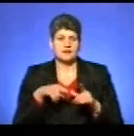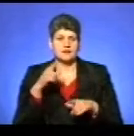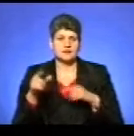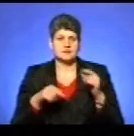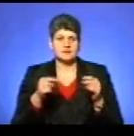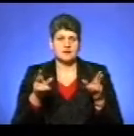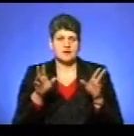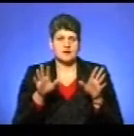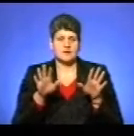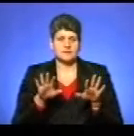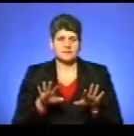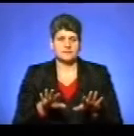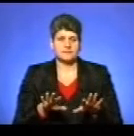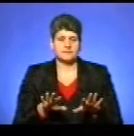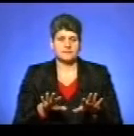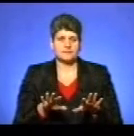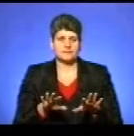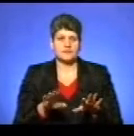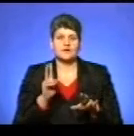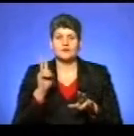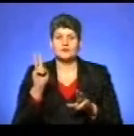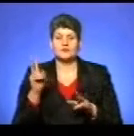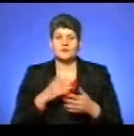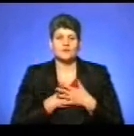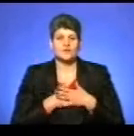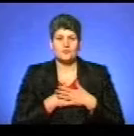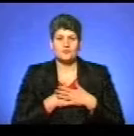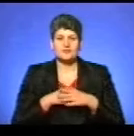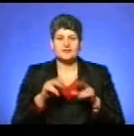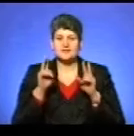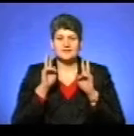опадає, то любові не